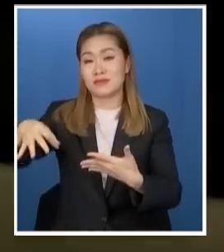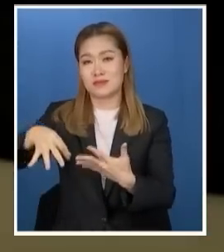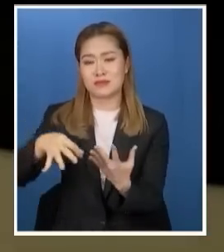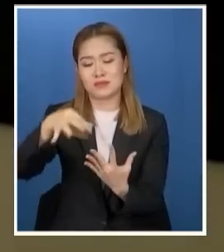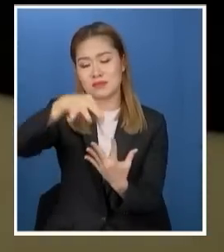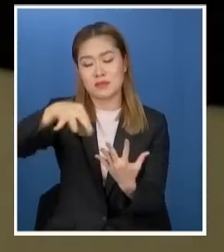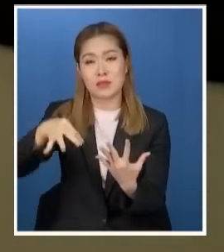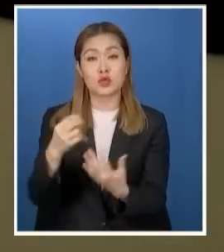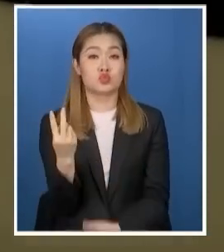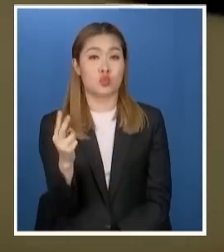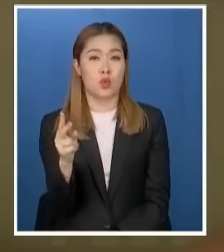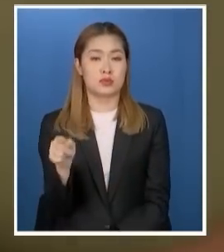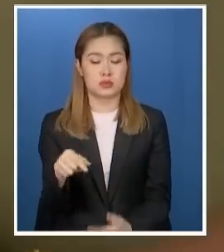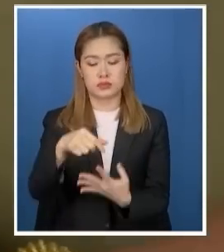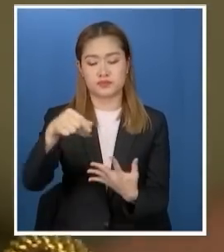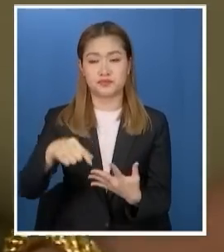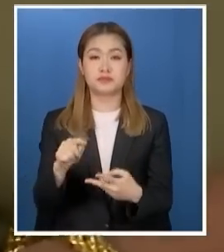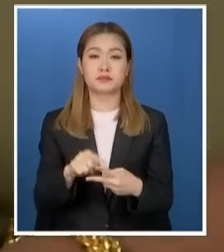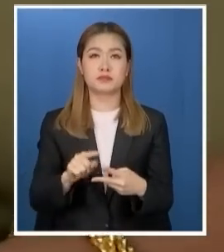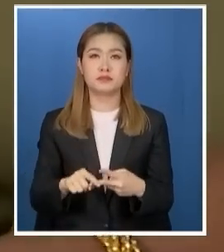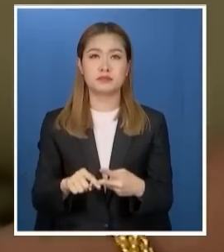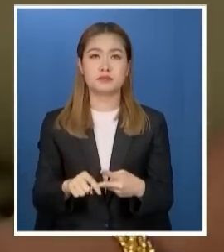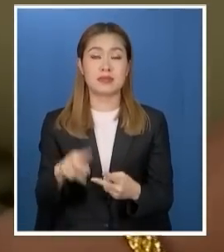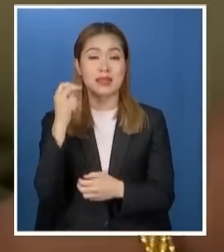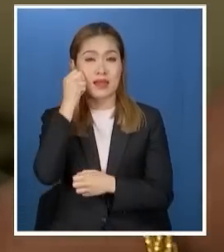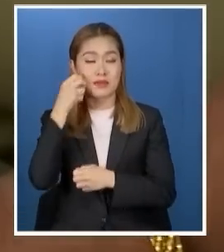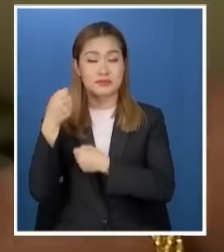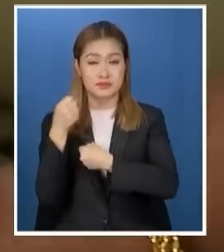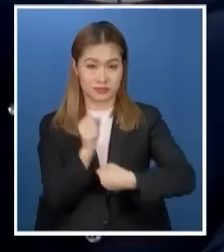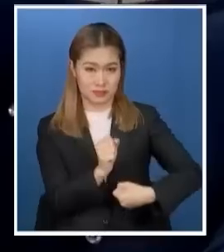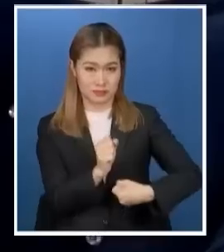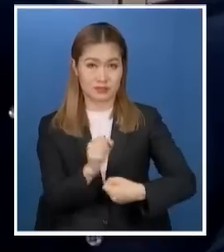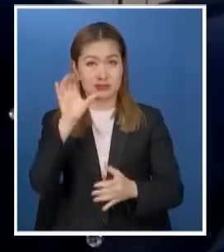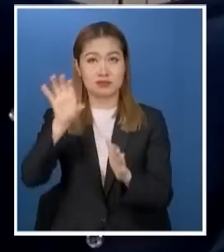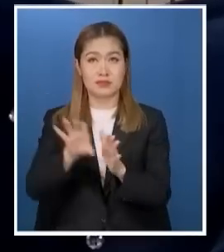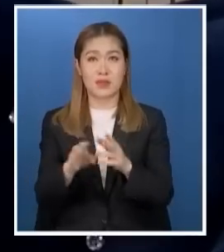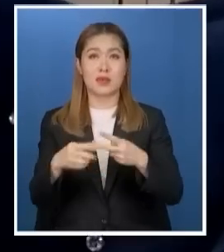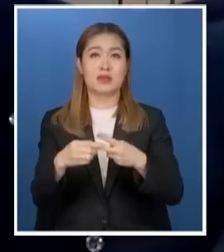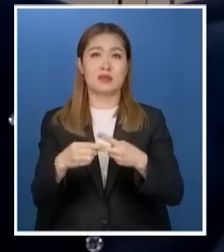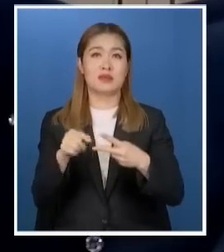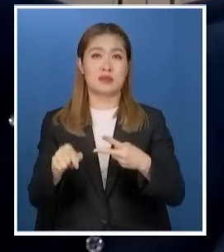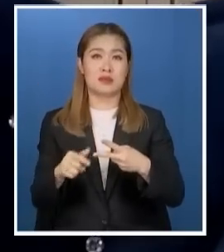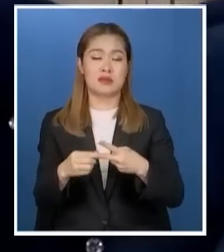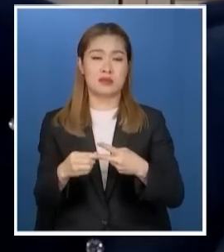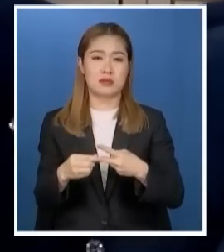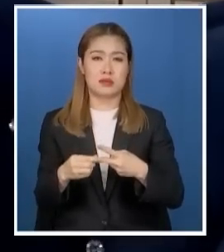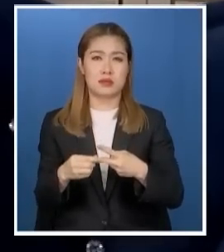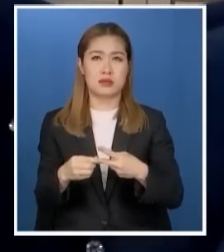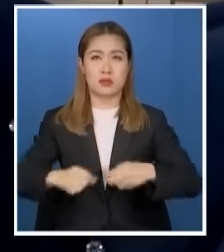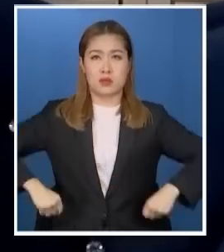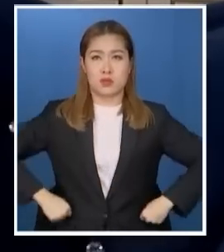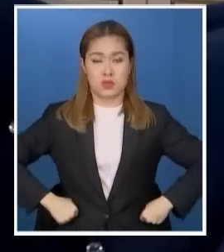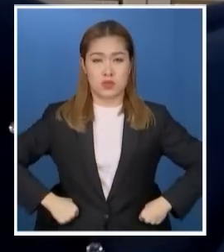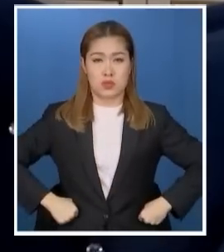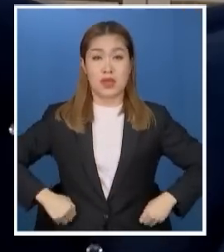ไพ่สองใบไพ่สองใบบอกเป็นแม่พระธรณีบีบมวยผมกับไพ่อีกใบหนึ่งคือไพ่กุมารท